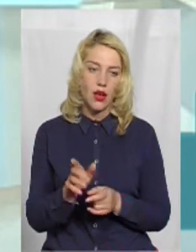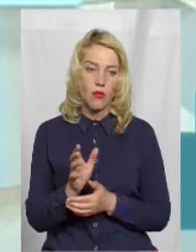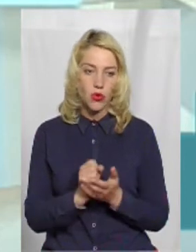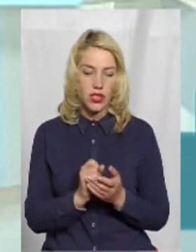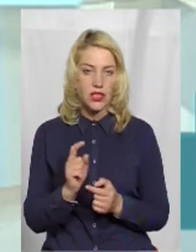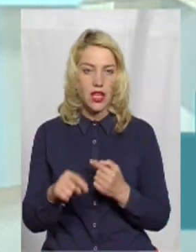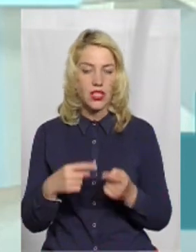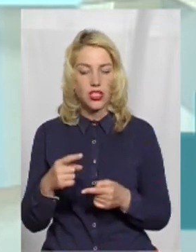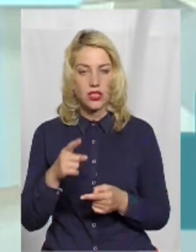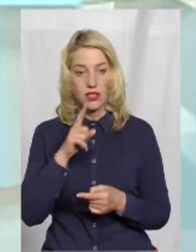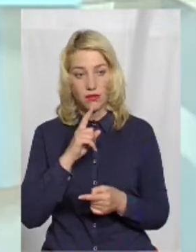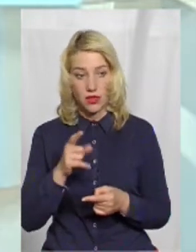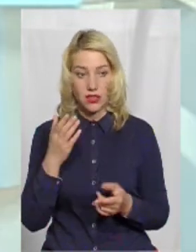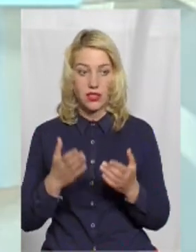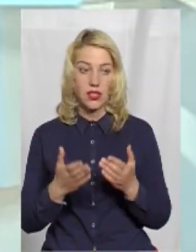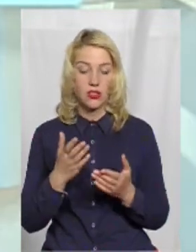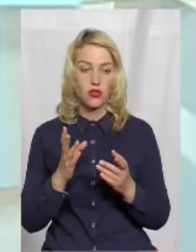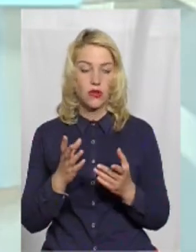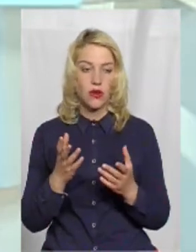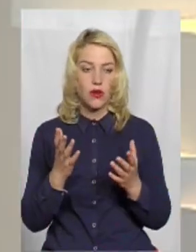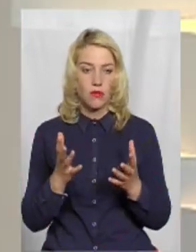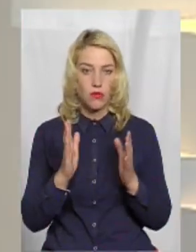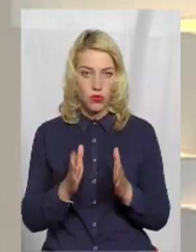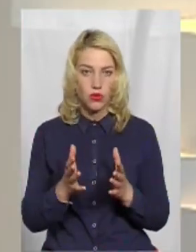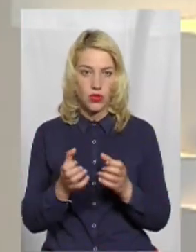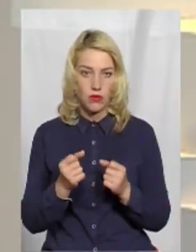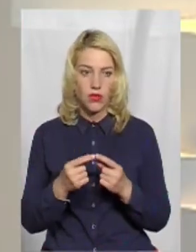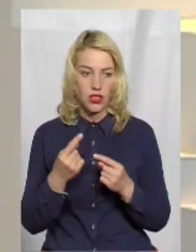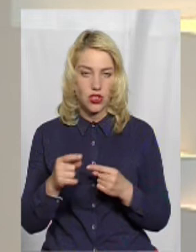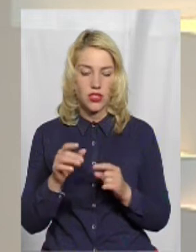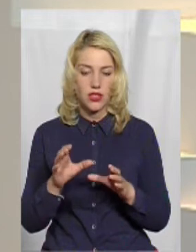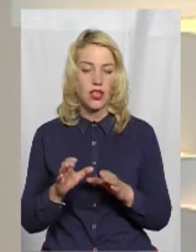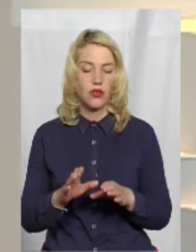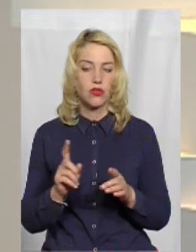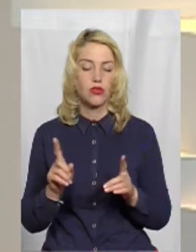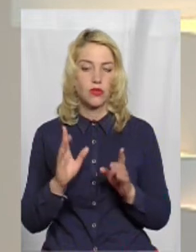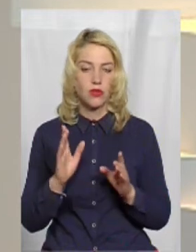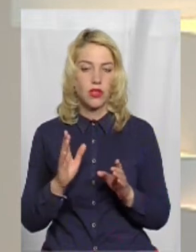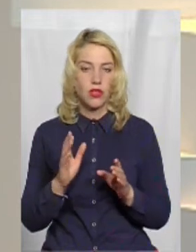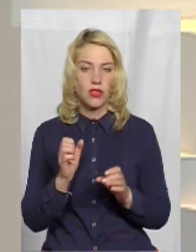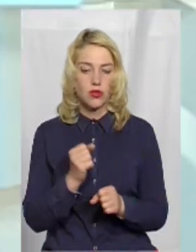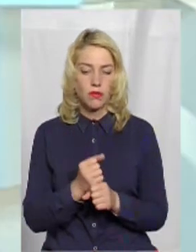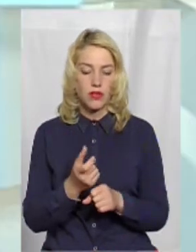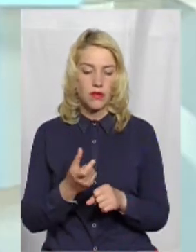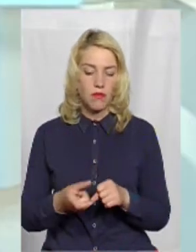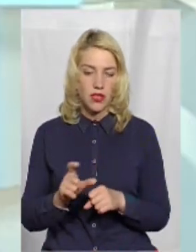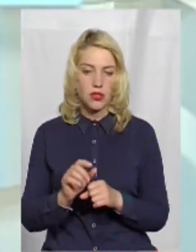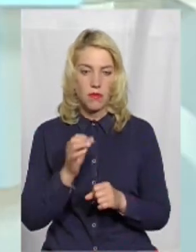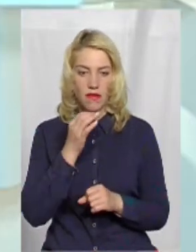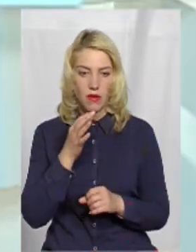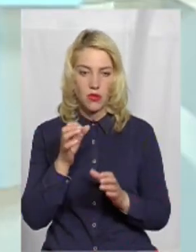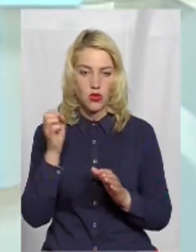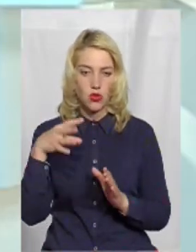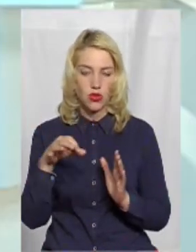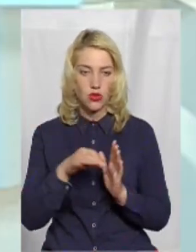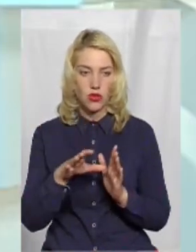Через місяць, якщо Верховна Рада прийме якийсь інший закон, який зробить менш привабливою сонячною енергетикою, то цей потенціал може бути